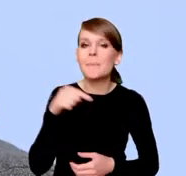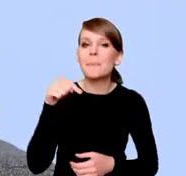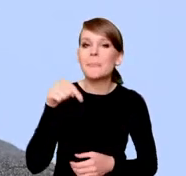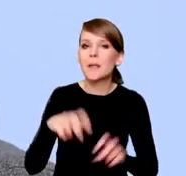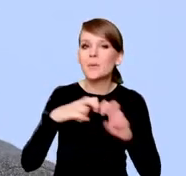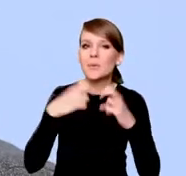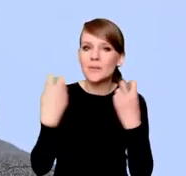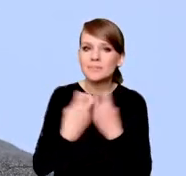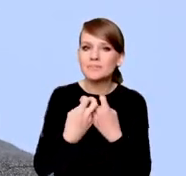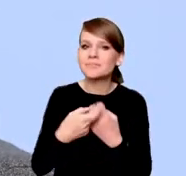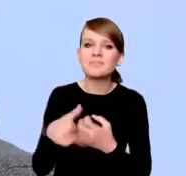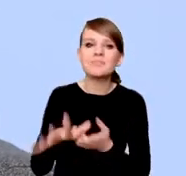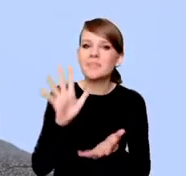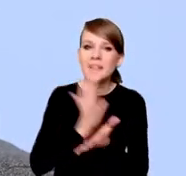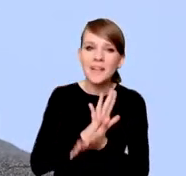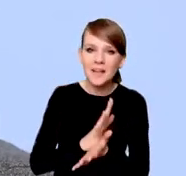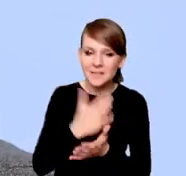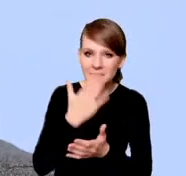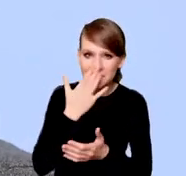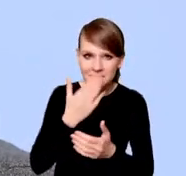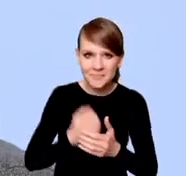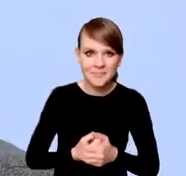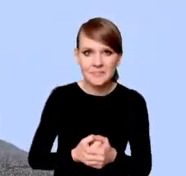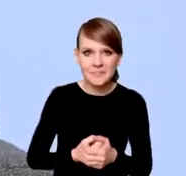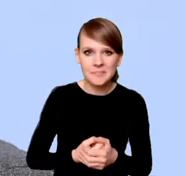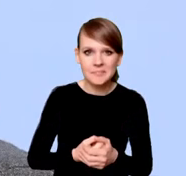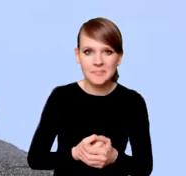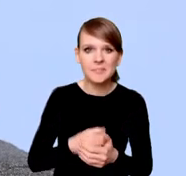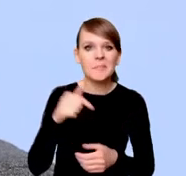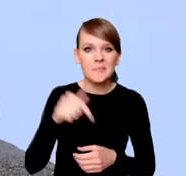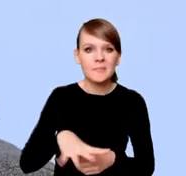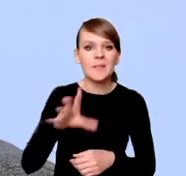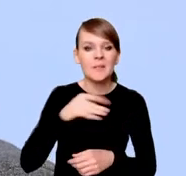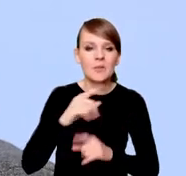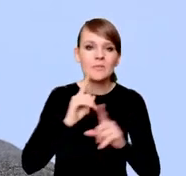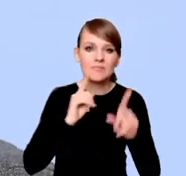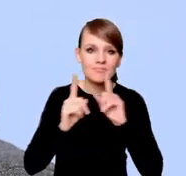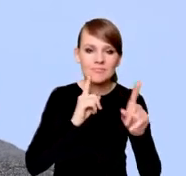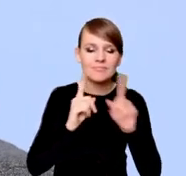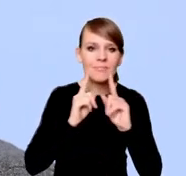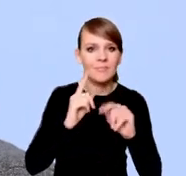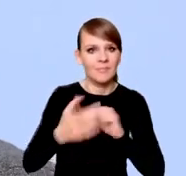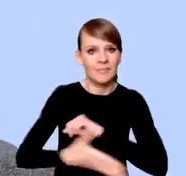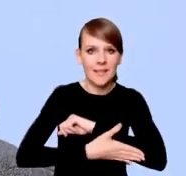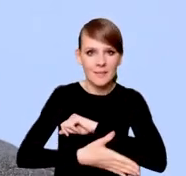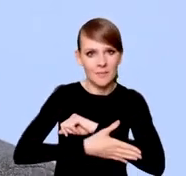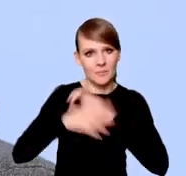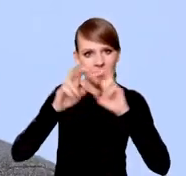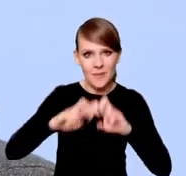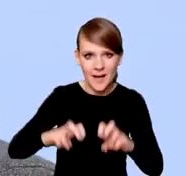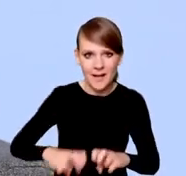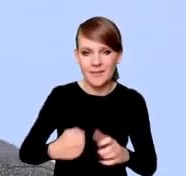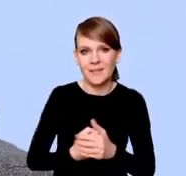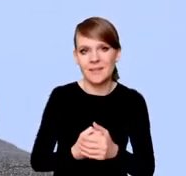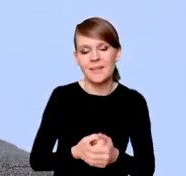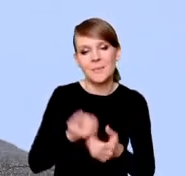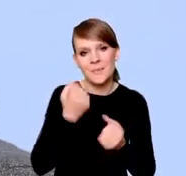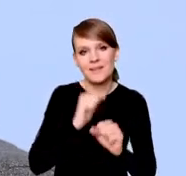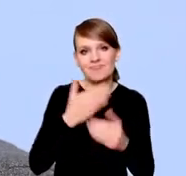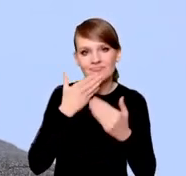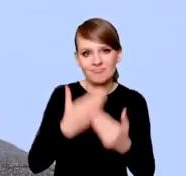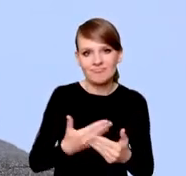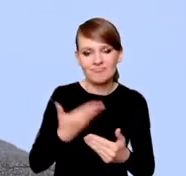że możemy rozmawiać na podstawie przeprowadzonych badań i bardzo dziękuję pani